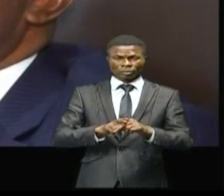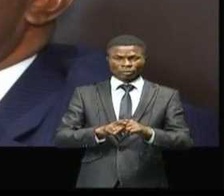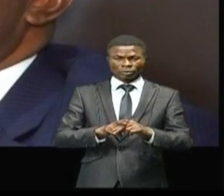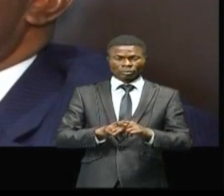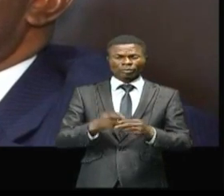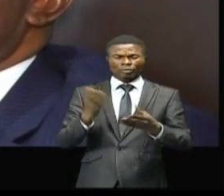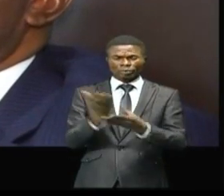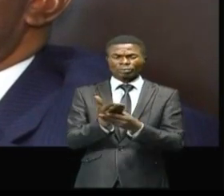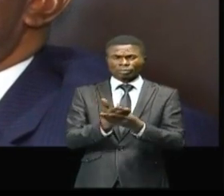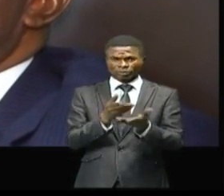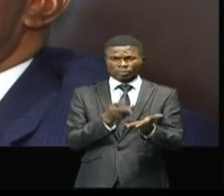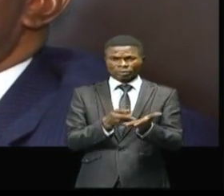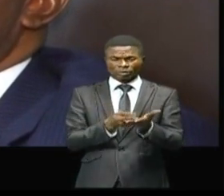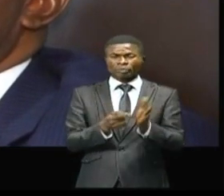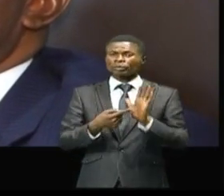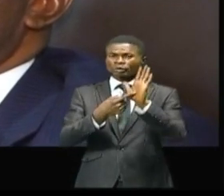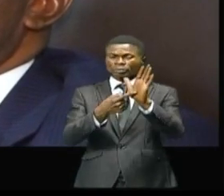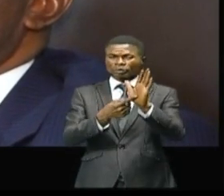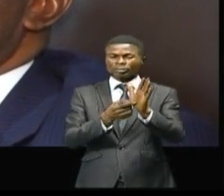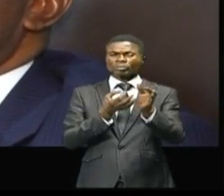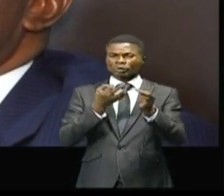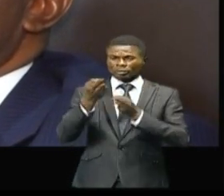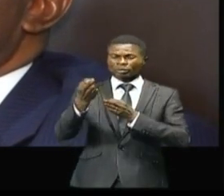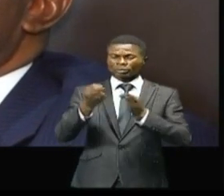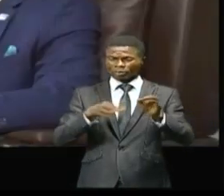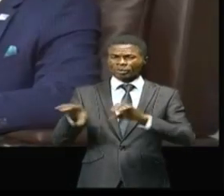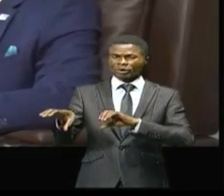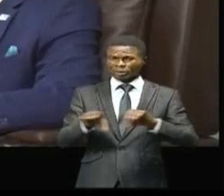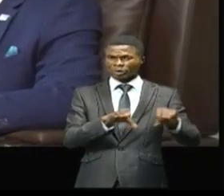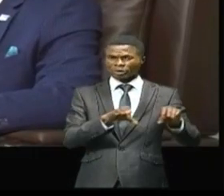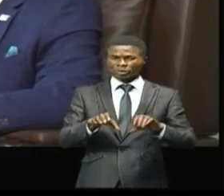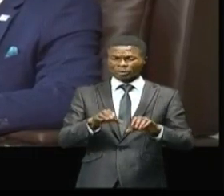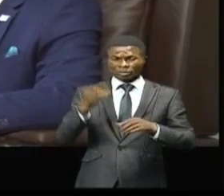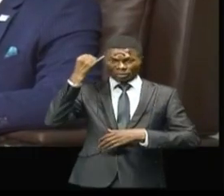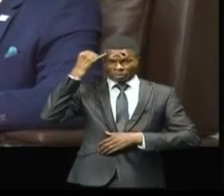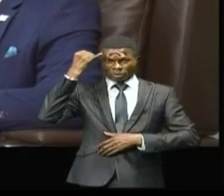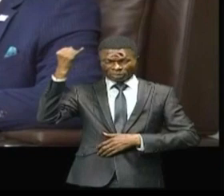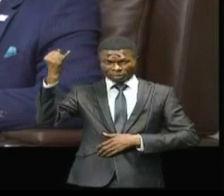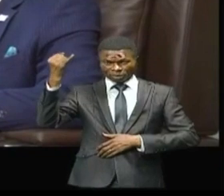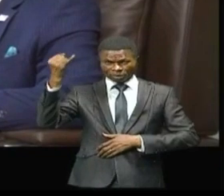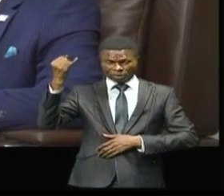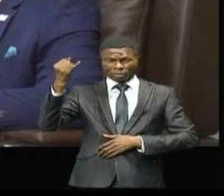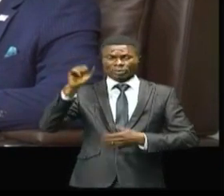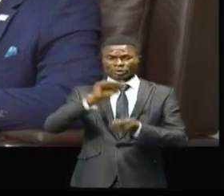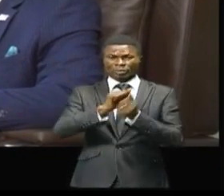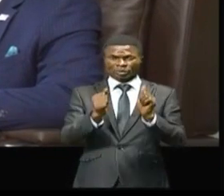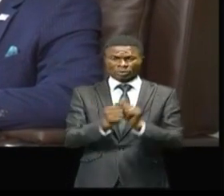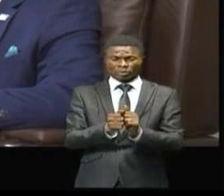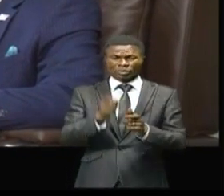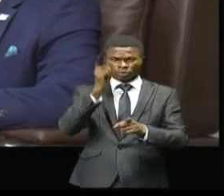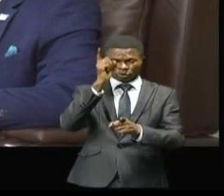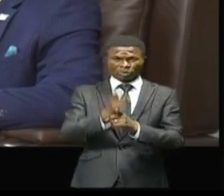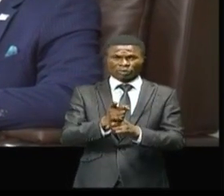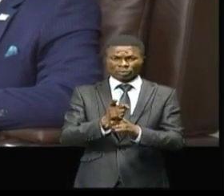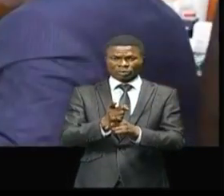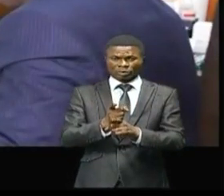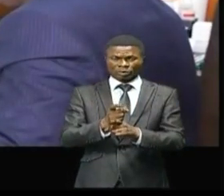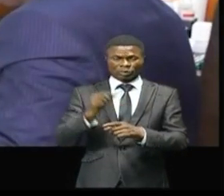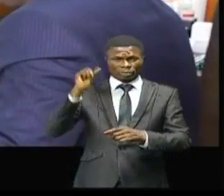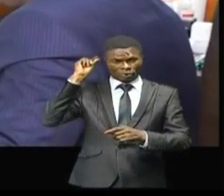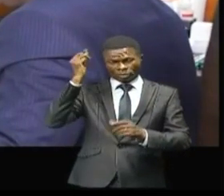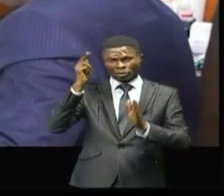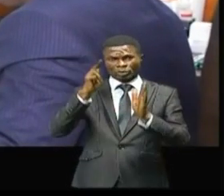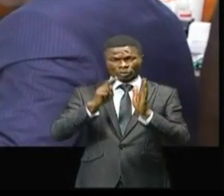un document qui présente les détails des actions et des initiatives dans les domaines bien déterminés que le